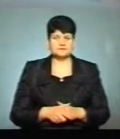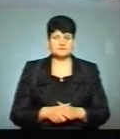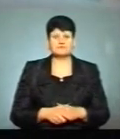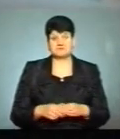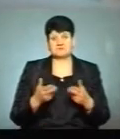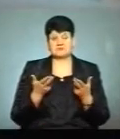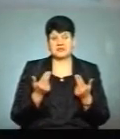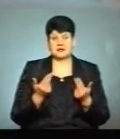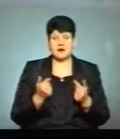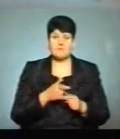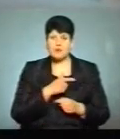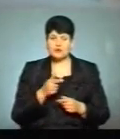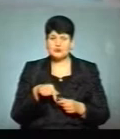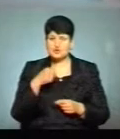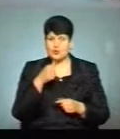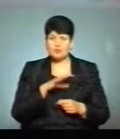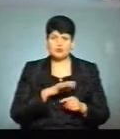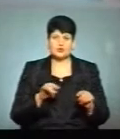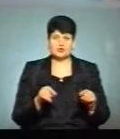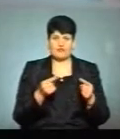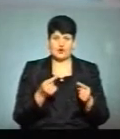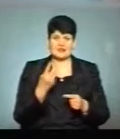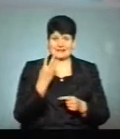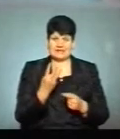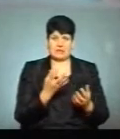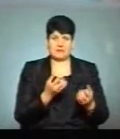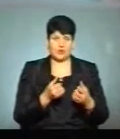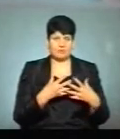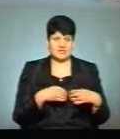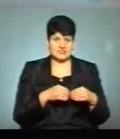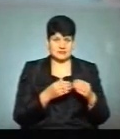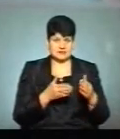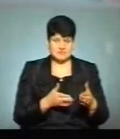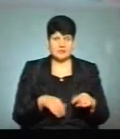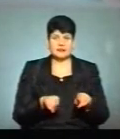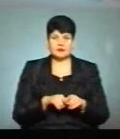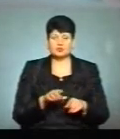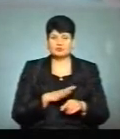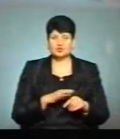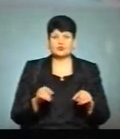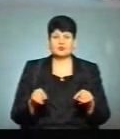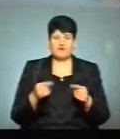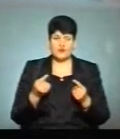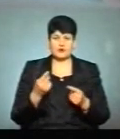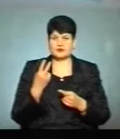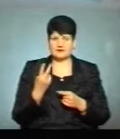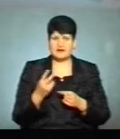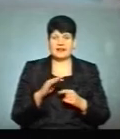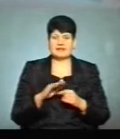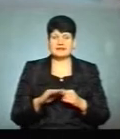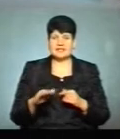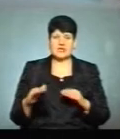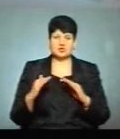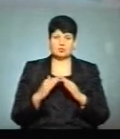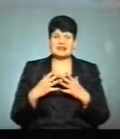Так, протягом цього року було створено 3 прийомні сім'ї, також було створено 2 дитячих будинки